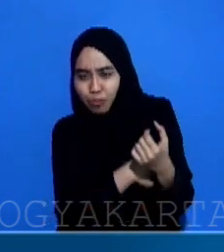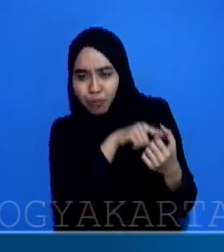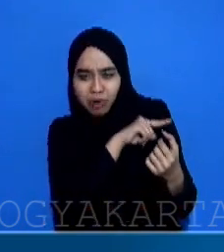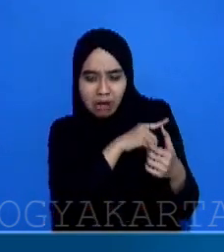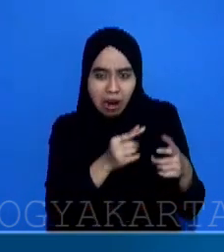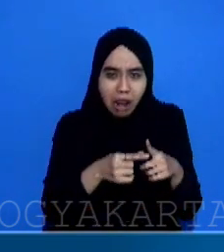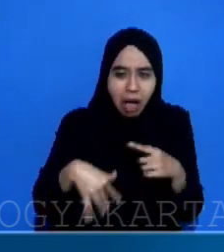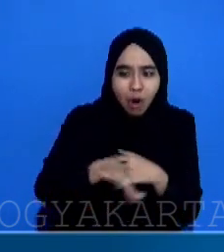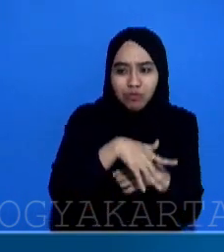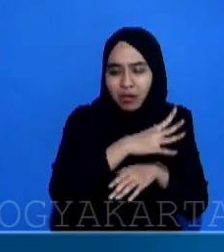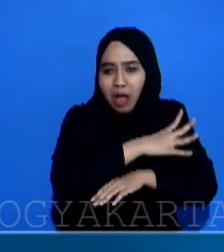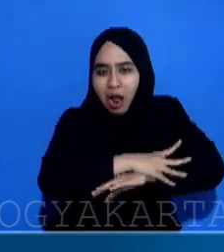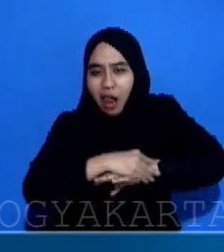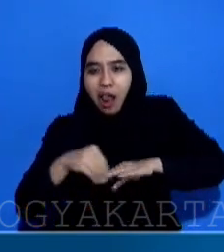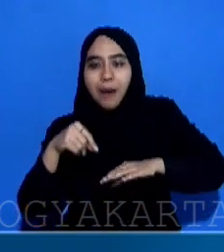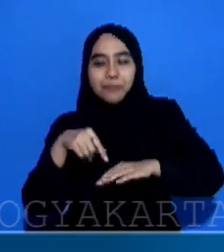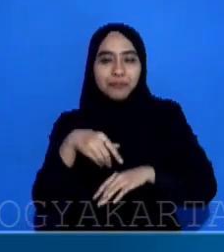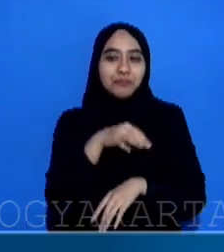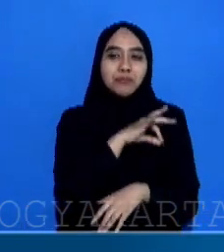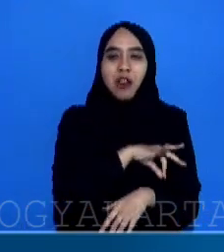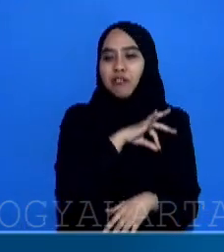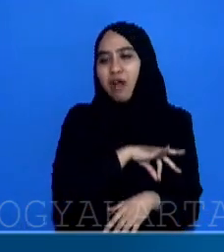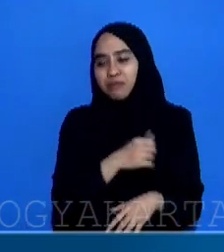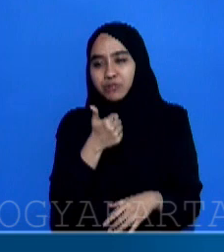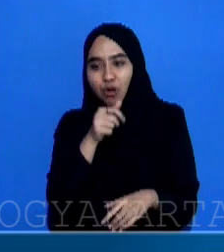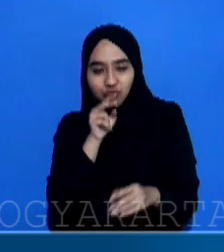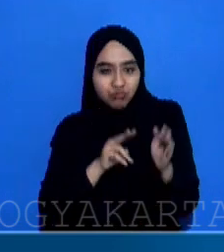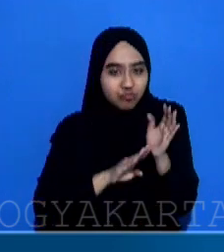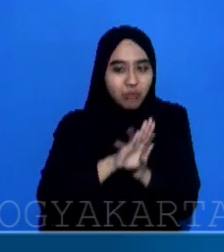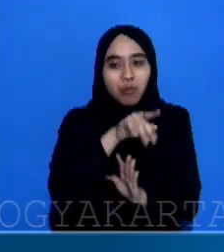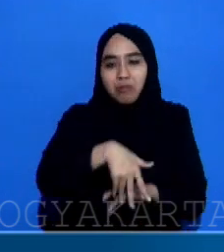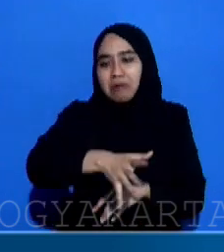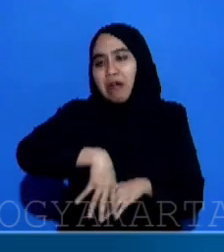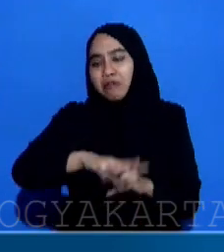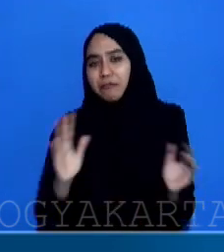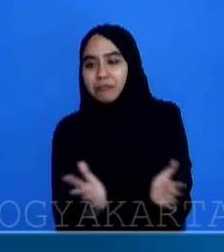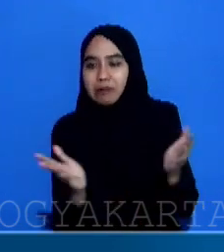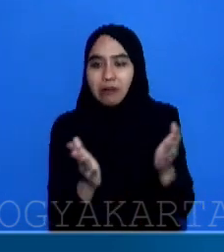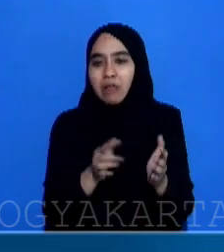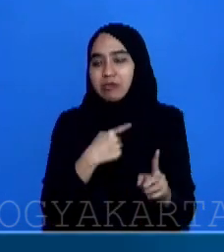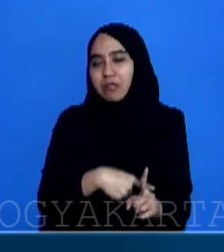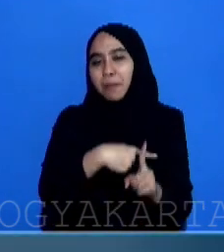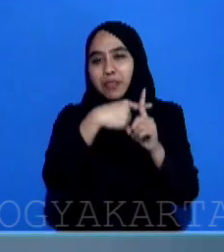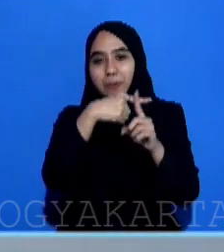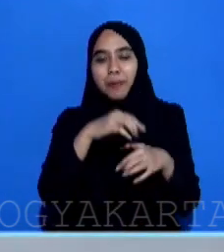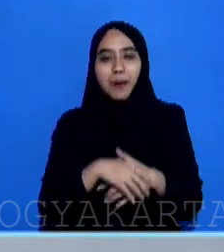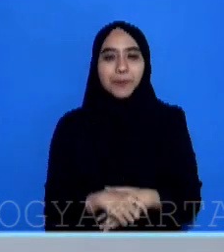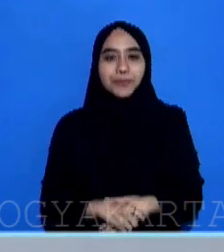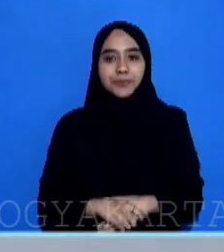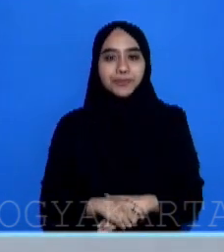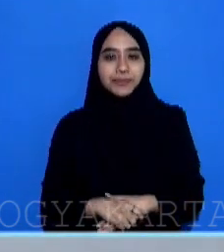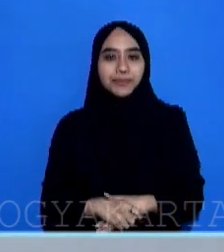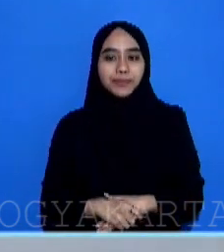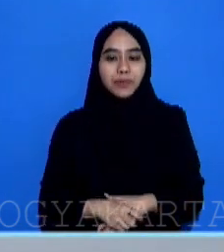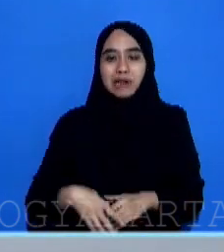digali serta dimanfaatkan sedemikian rupa untuk kemajuan kawasan dan kesejahteraan masyarakatnya Kelurahan Tirto hargo